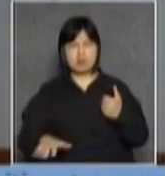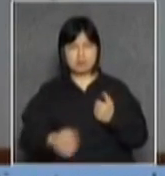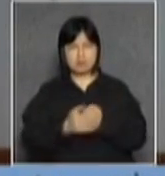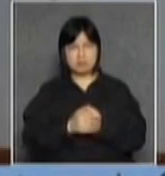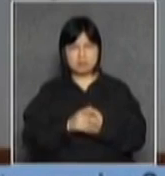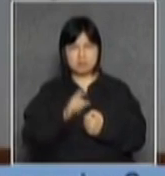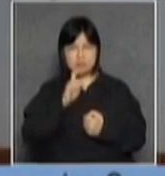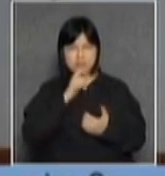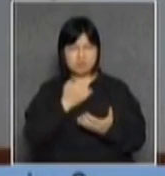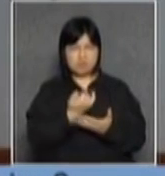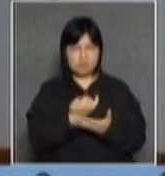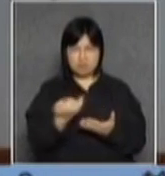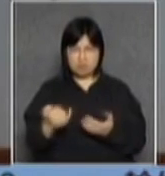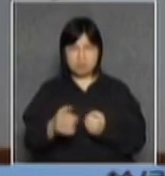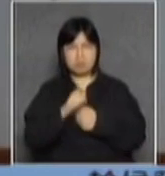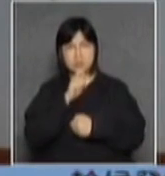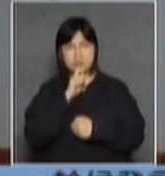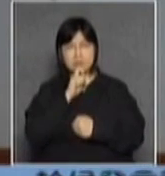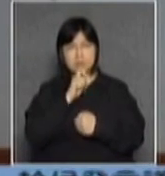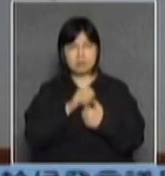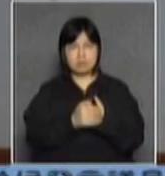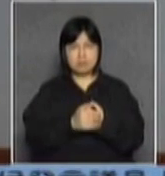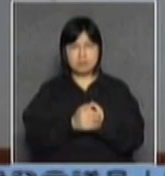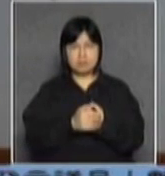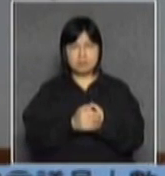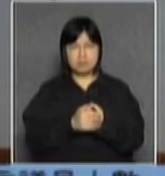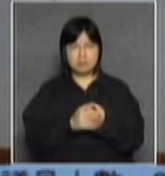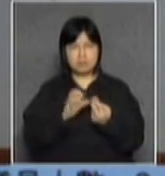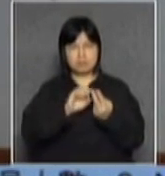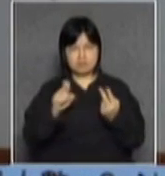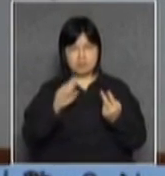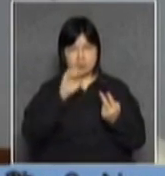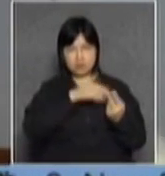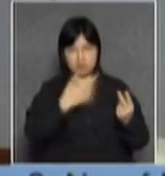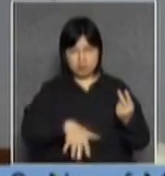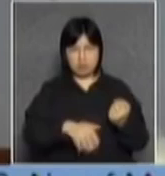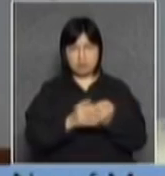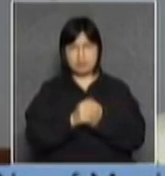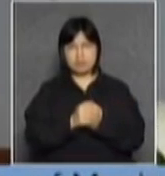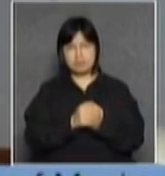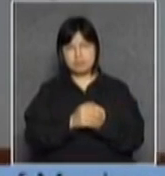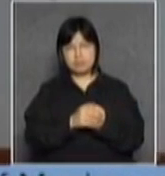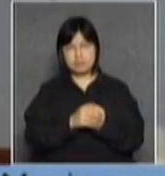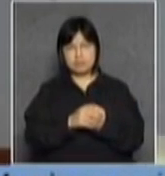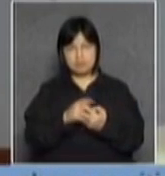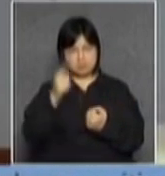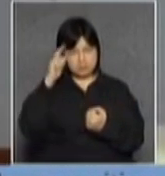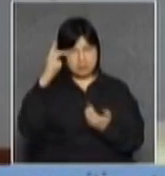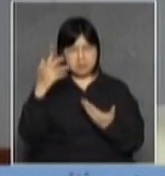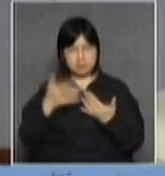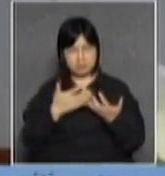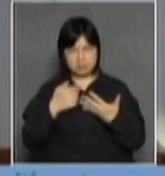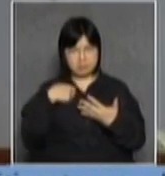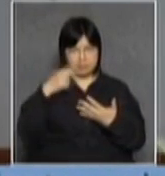一樣嘅。佢喺呢一個。2009年噏咗呢樣嘢之後，咁跟住隔幾日佢又冇事喎，佢又唔會檢討㗎